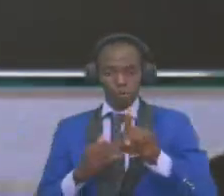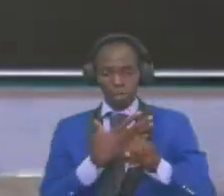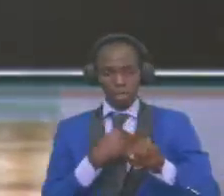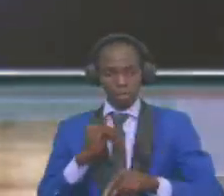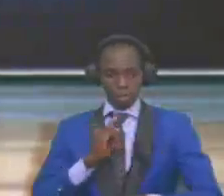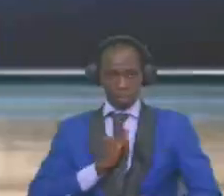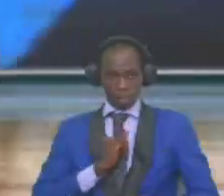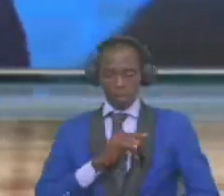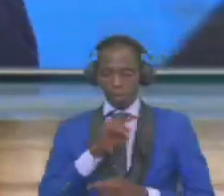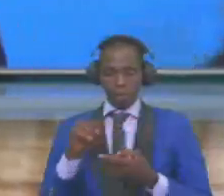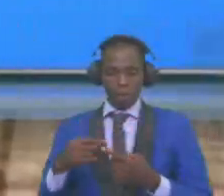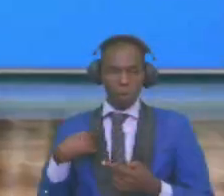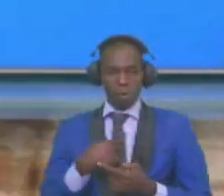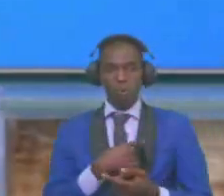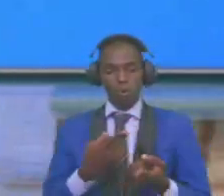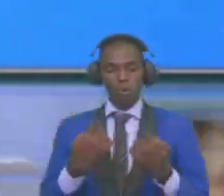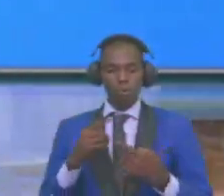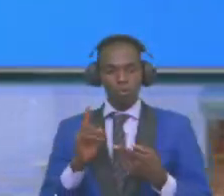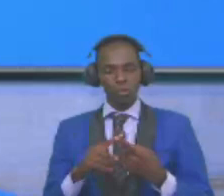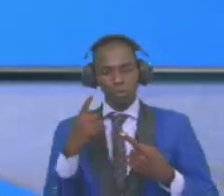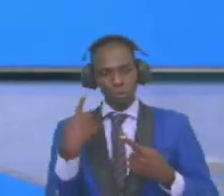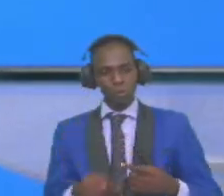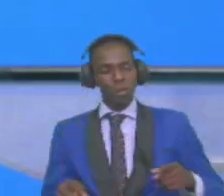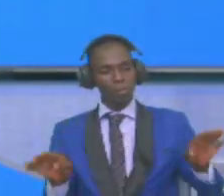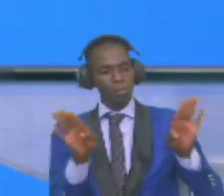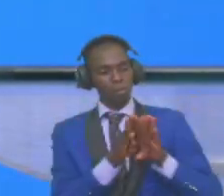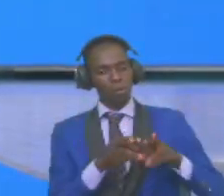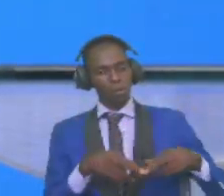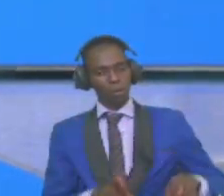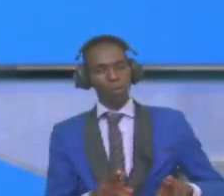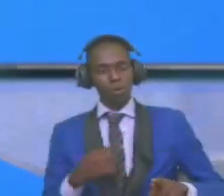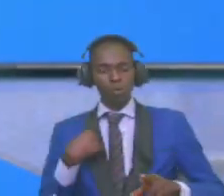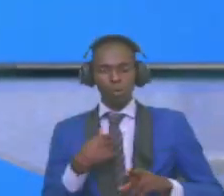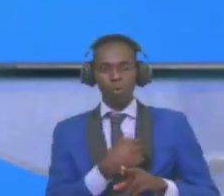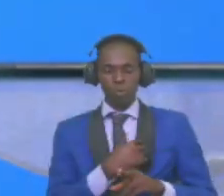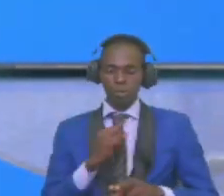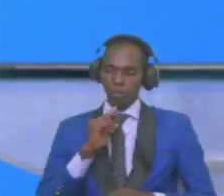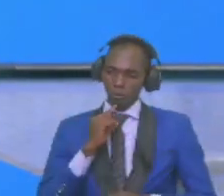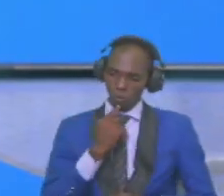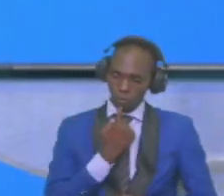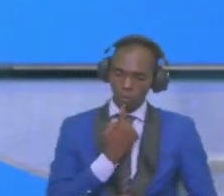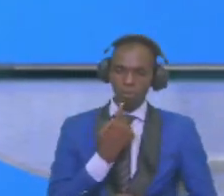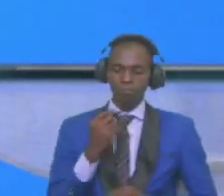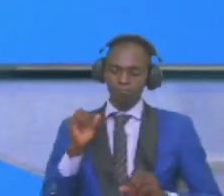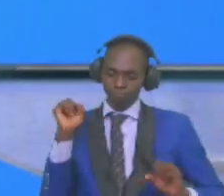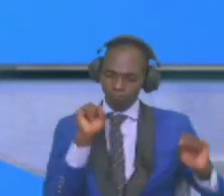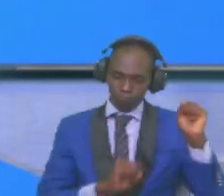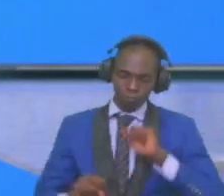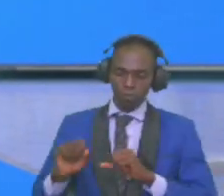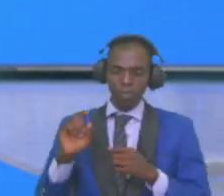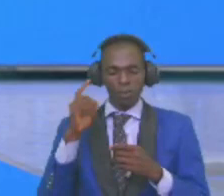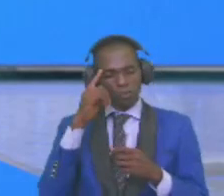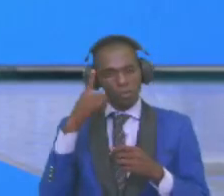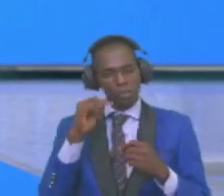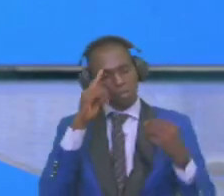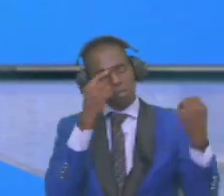soi et moi lorsque nous arrivons à la croisée du chemin nous combattons nous combattons